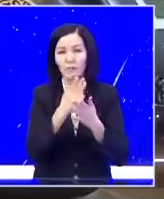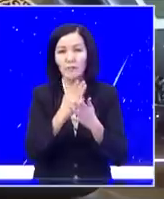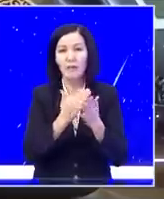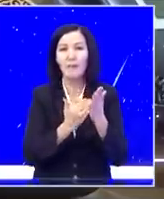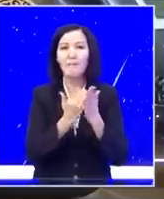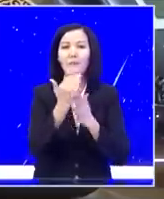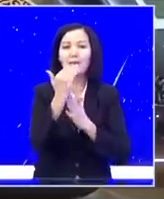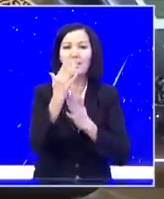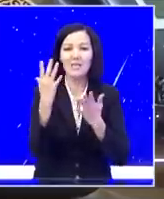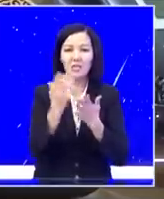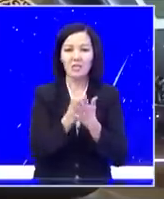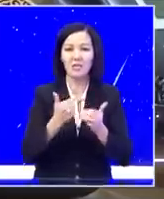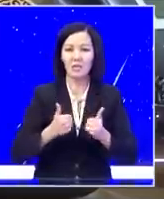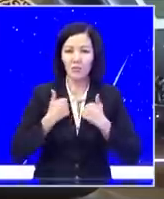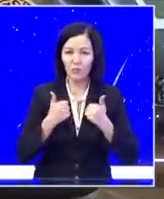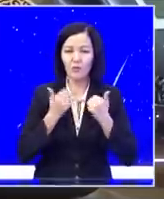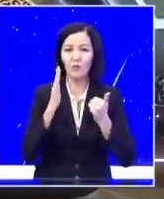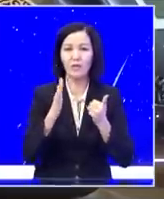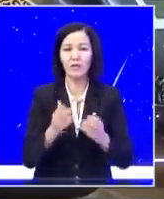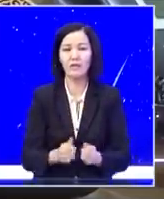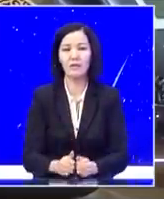шыңдар бар. Соларға қарай жүру керек.